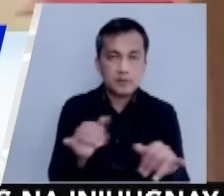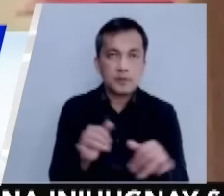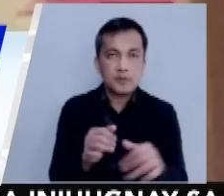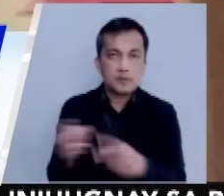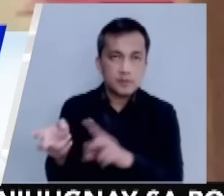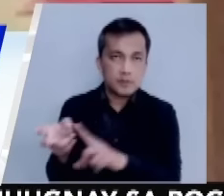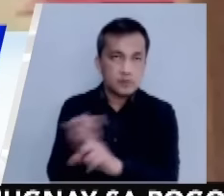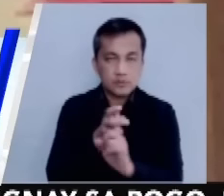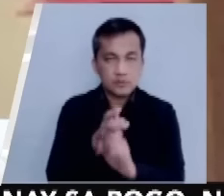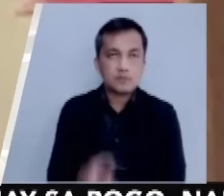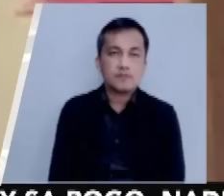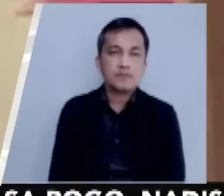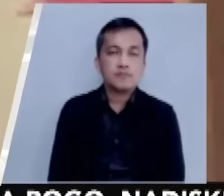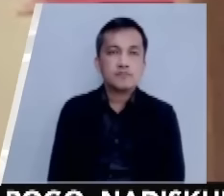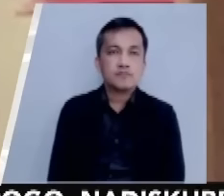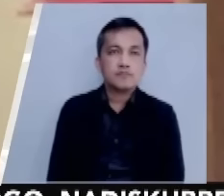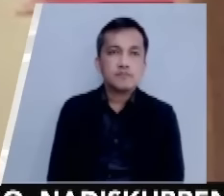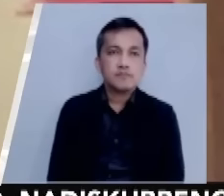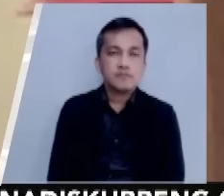one,